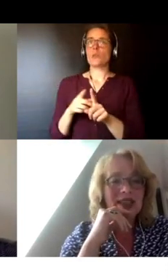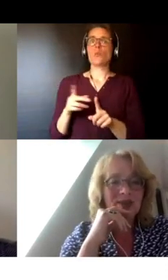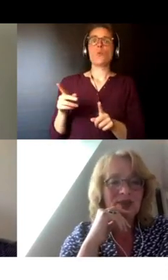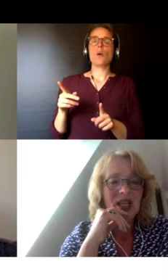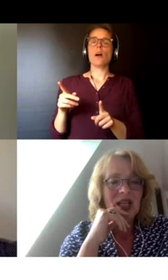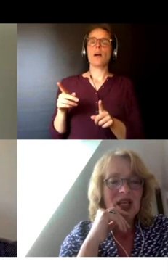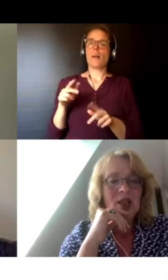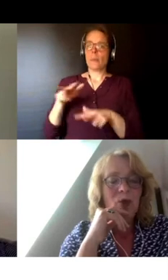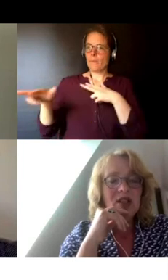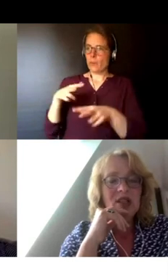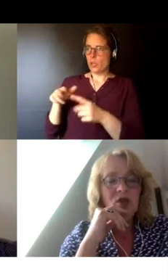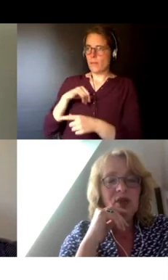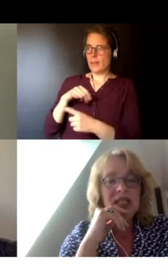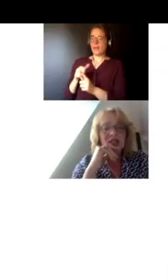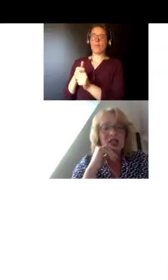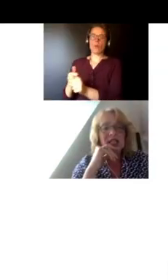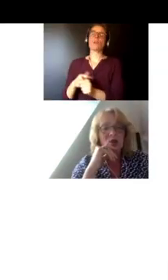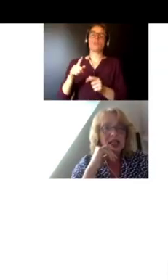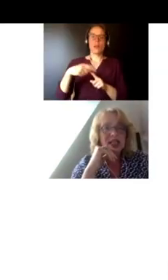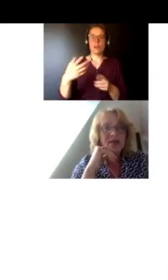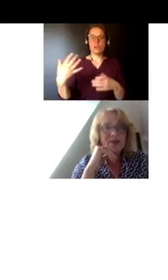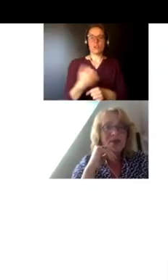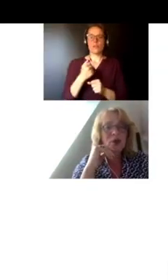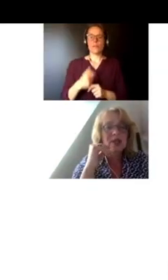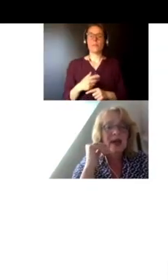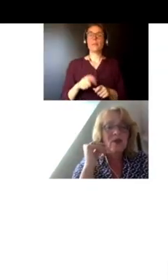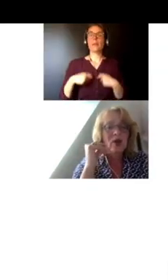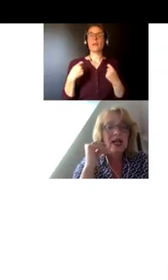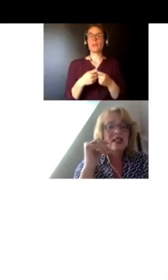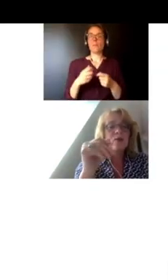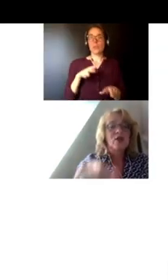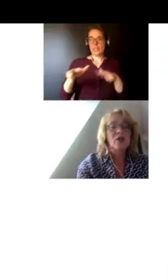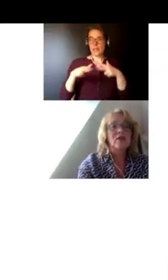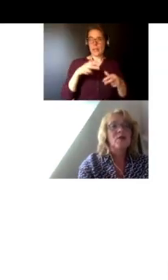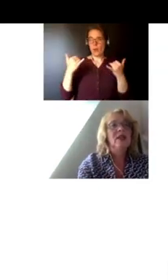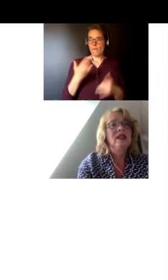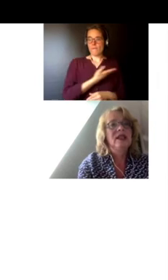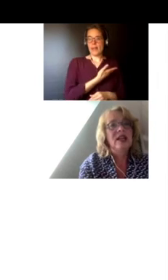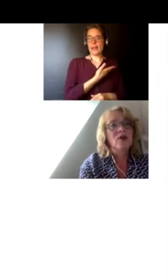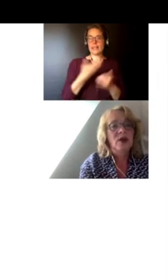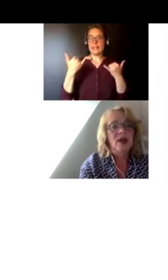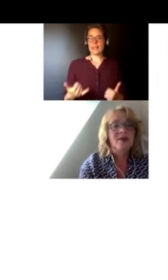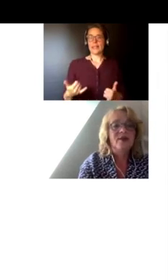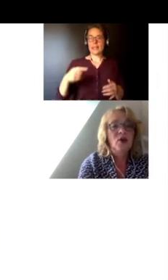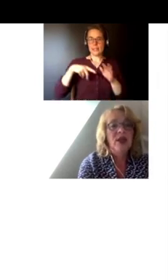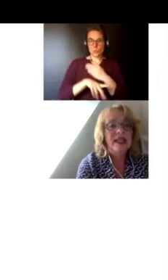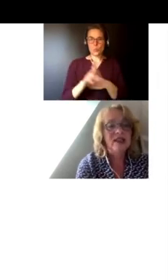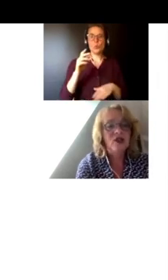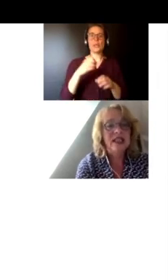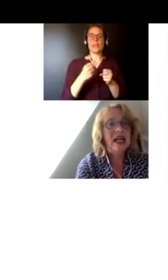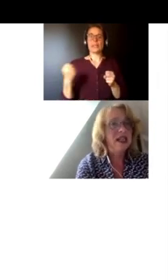was werden. Die Bundesregierung will das jetzt schnell durchziehen. Vor 2 Wochen hat das Bundeswirtschaftsministerium